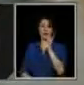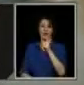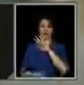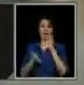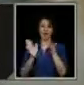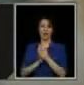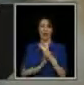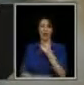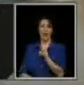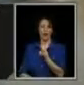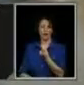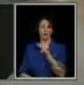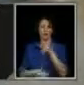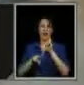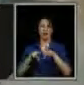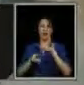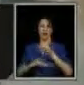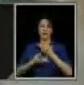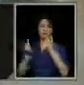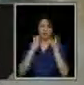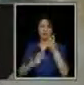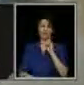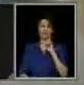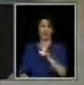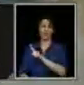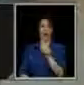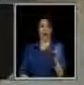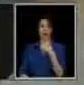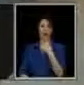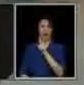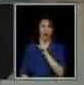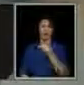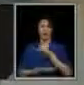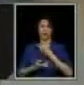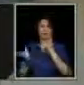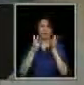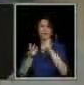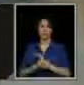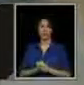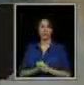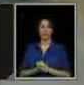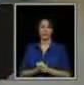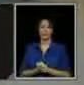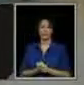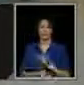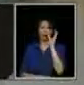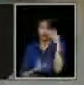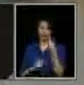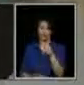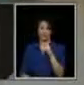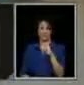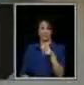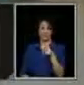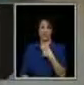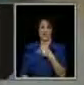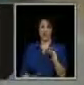הקלפים שלך, אתה תקבל מידע. לא תחשוף את הקלפים שלך, לא תקבל מידע. תקשיב. תקשיב טוב, סבבה? אני לא